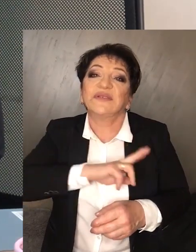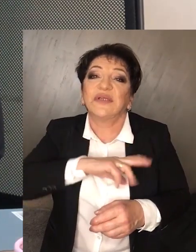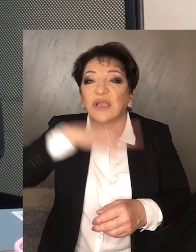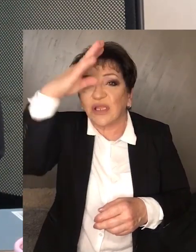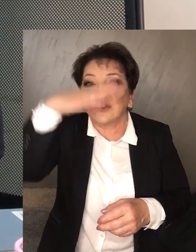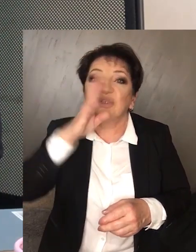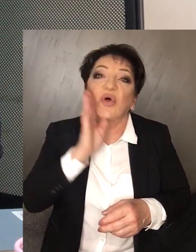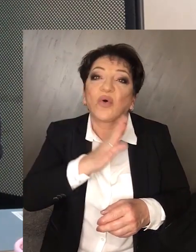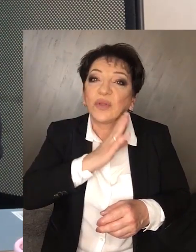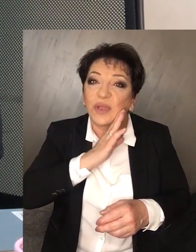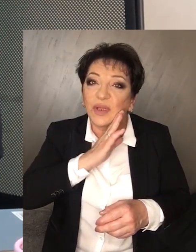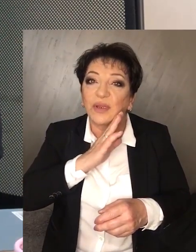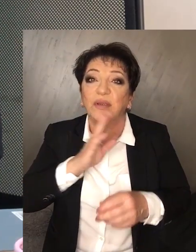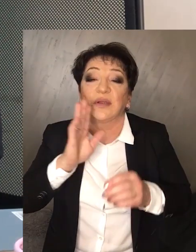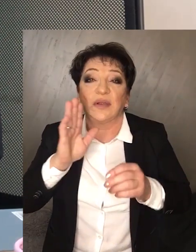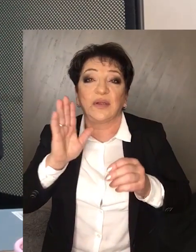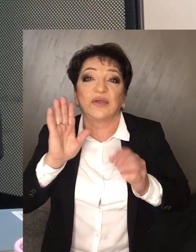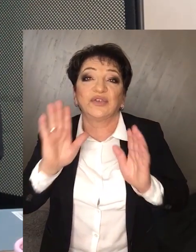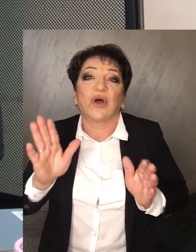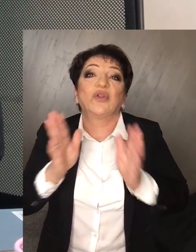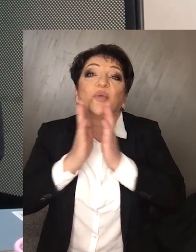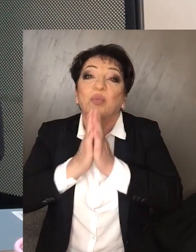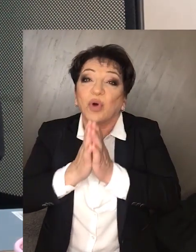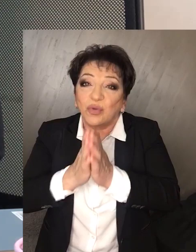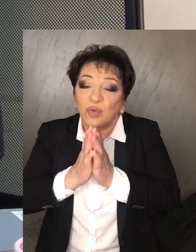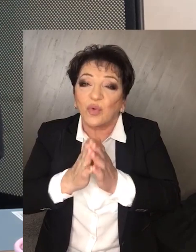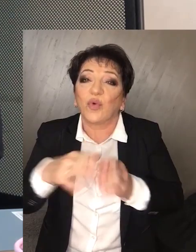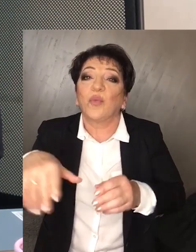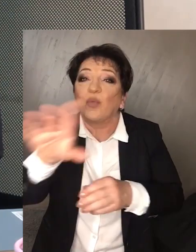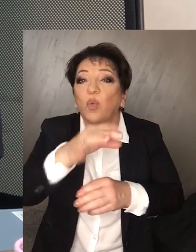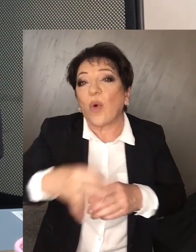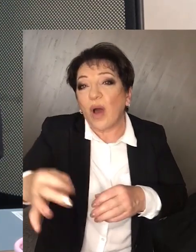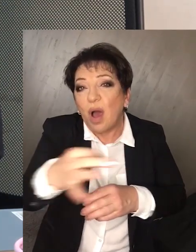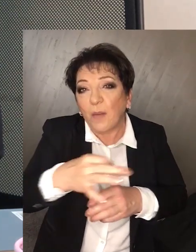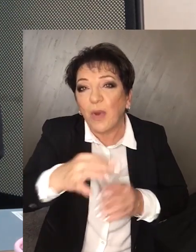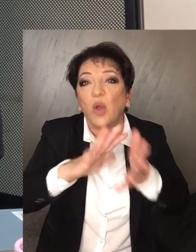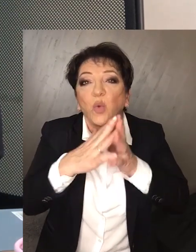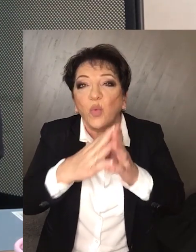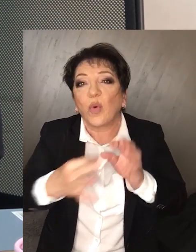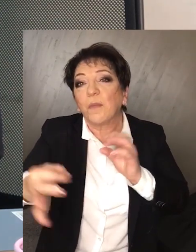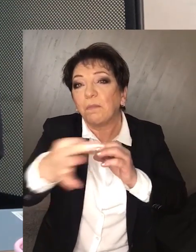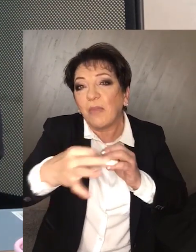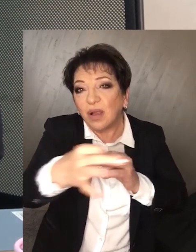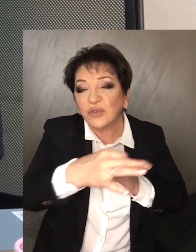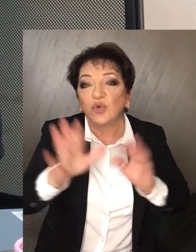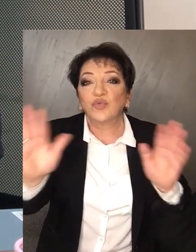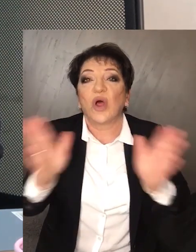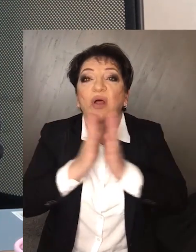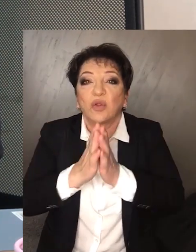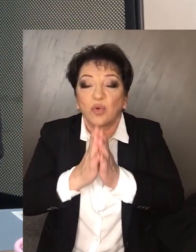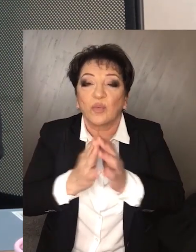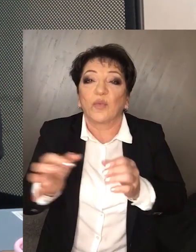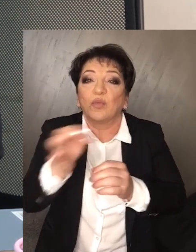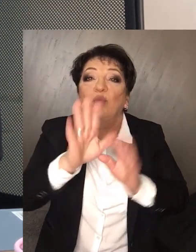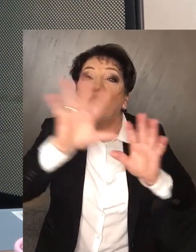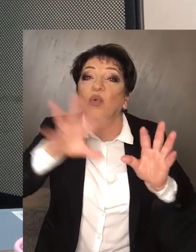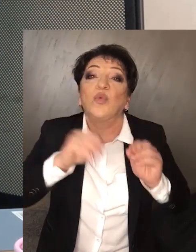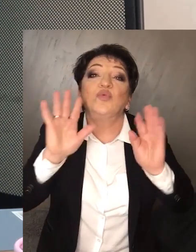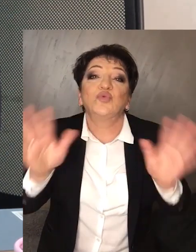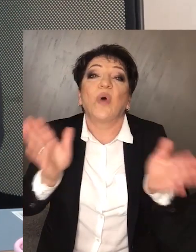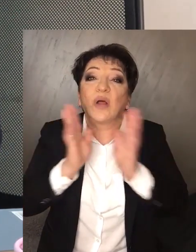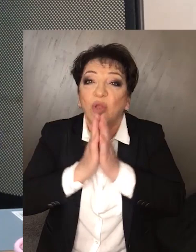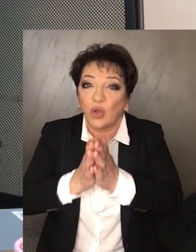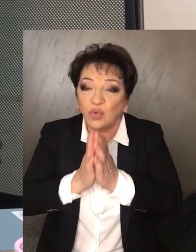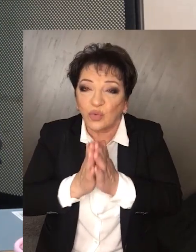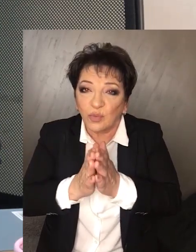բնակչության, կուզեի կոչ անել ծնողներին։ Սիրելի ծնողներ, ավելի շատ համայնքային